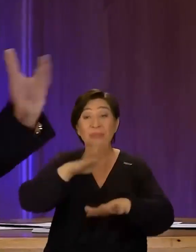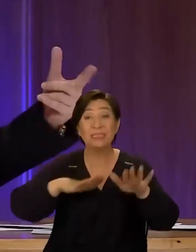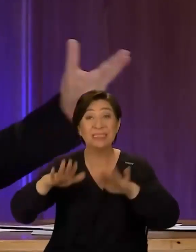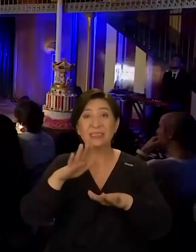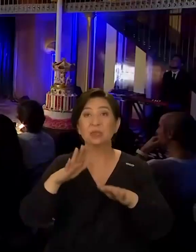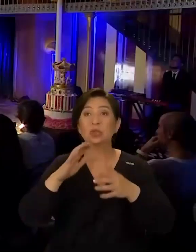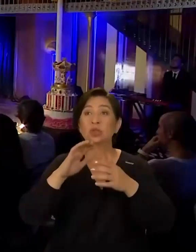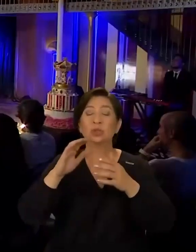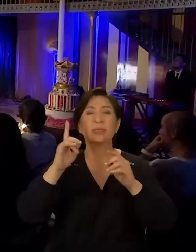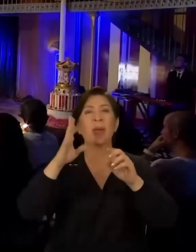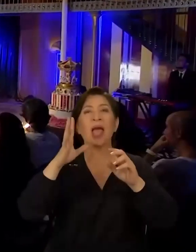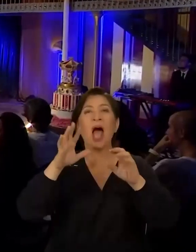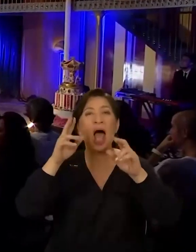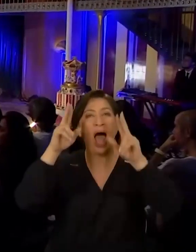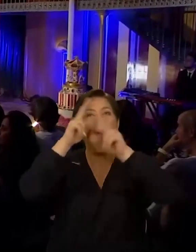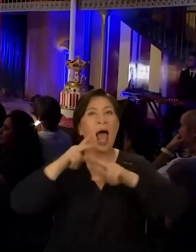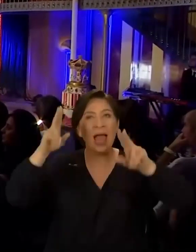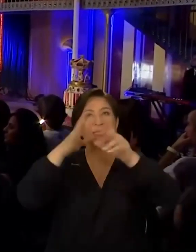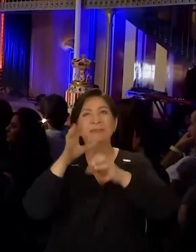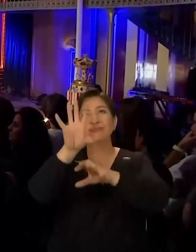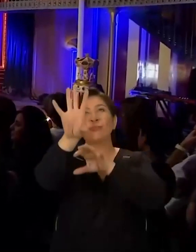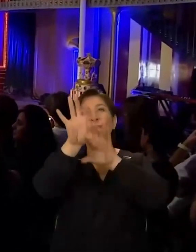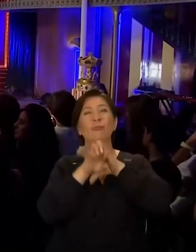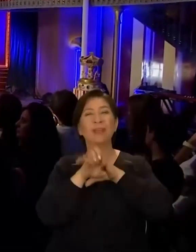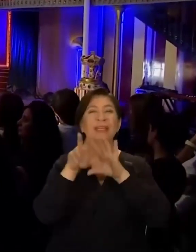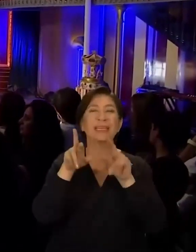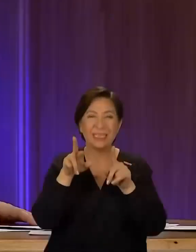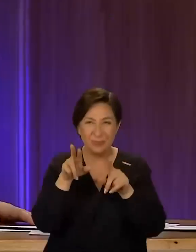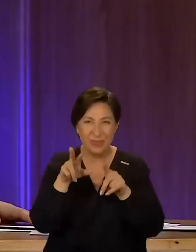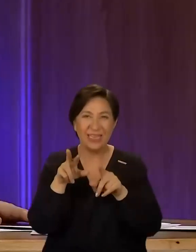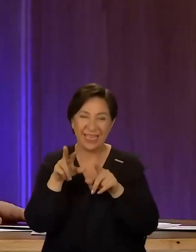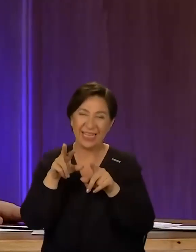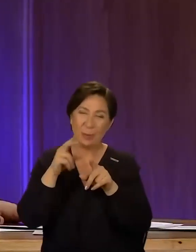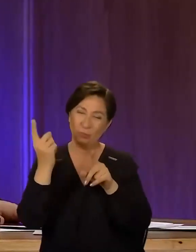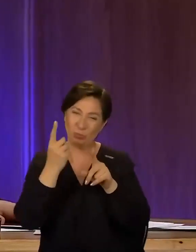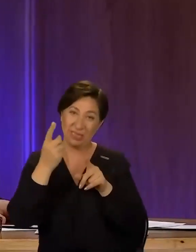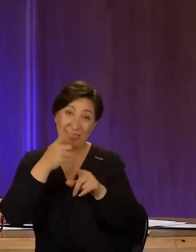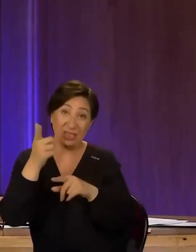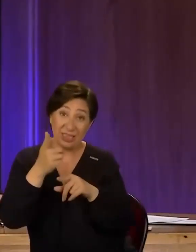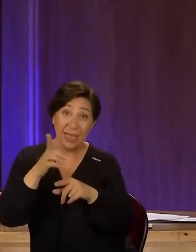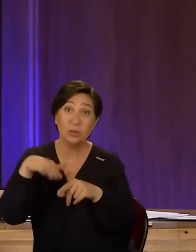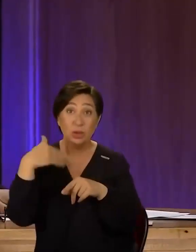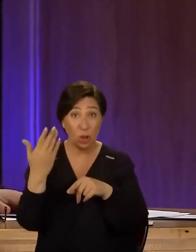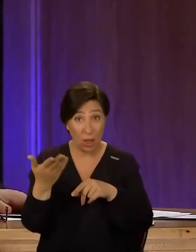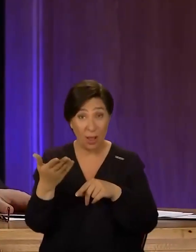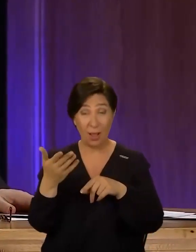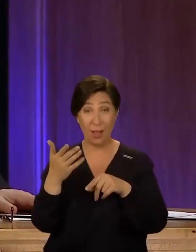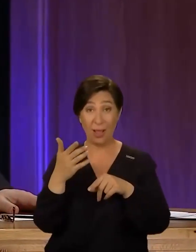avcıları ya da Ghostbusters bilmem ne falan filmi gibi hayalet avcıları gibi bir şey çektikten